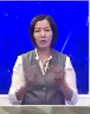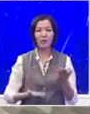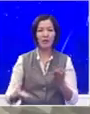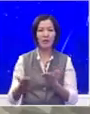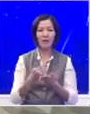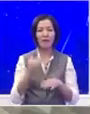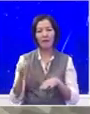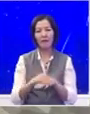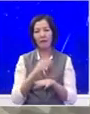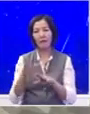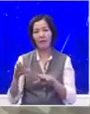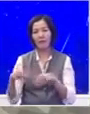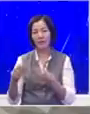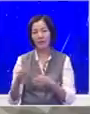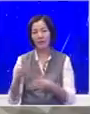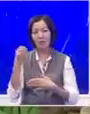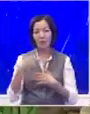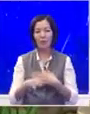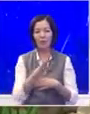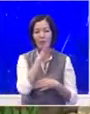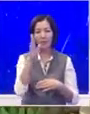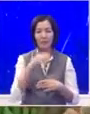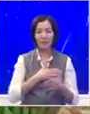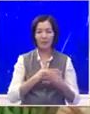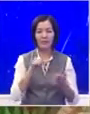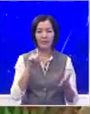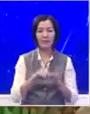қайырымдылыққа жұмсалады. Орталықтағы балалар мен ата-аналар белсене